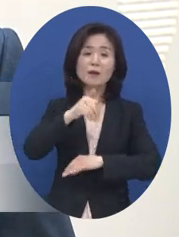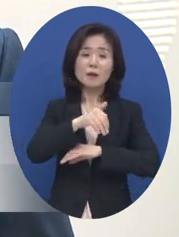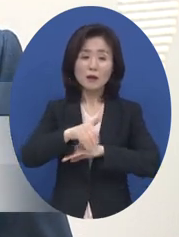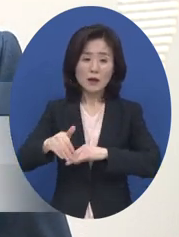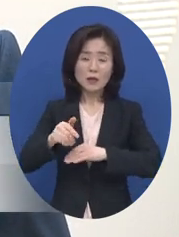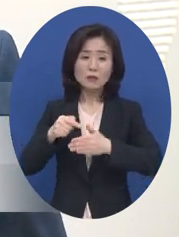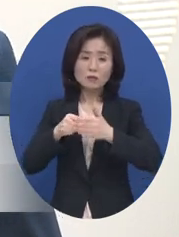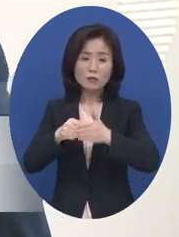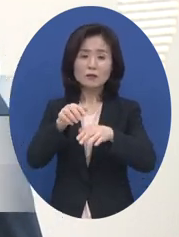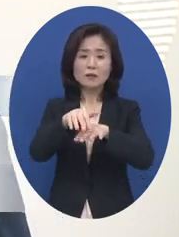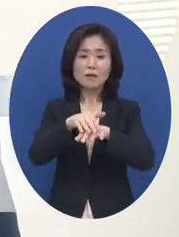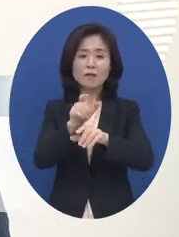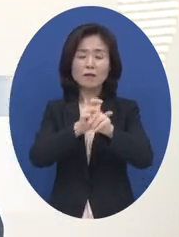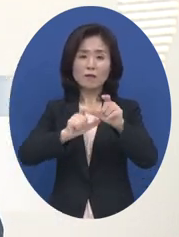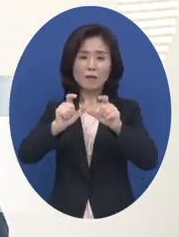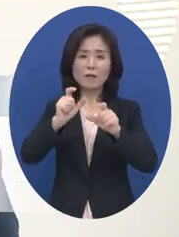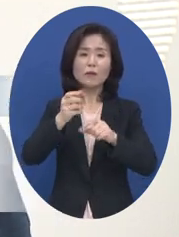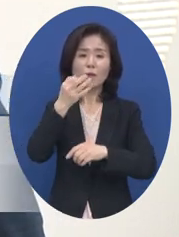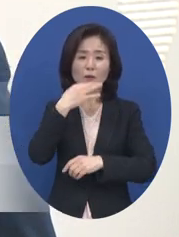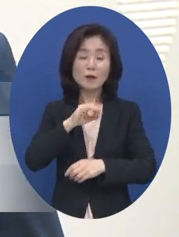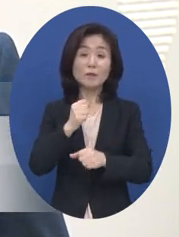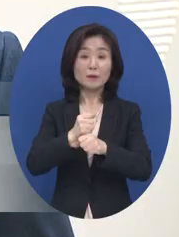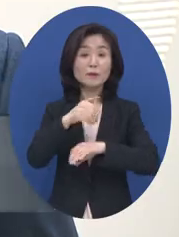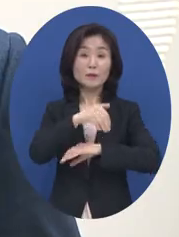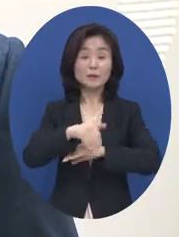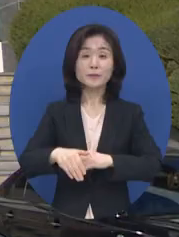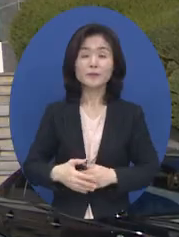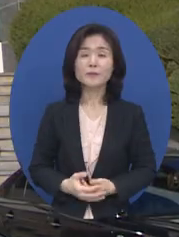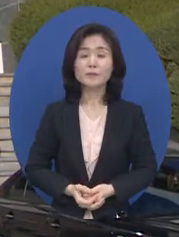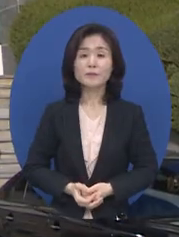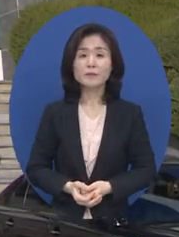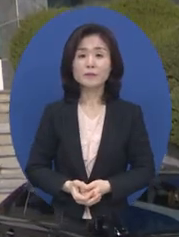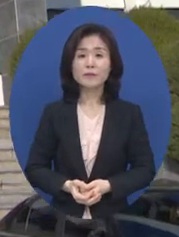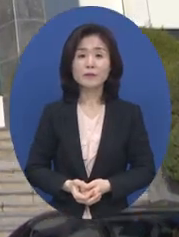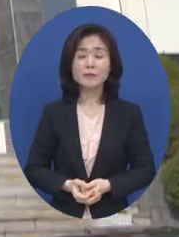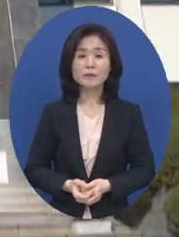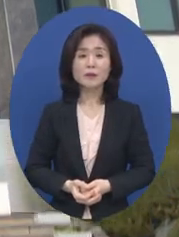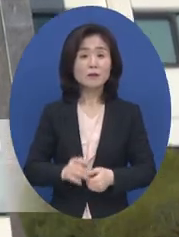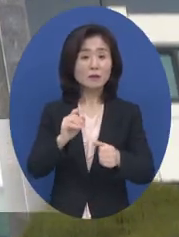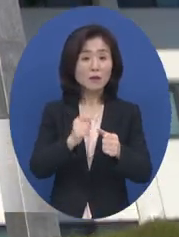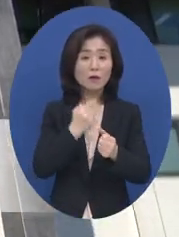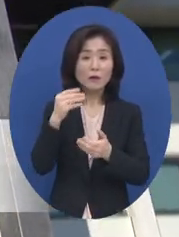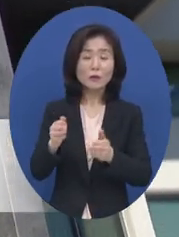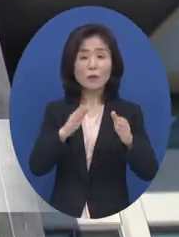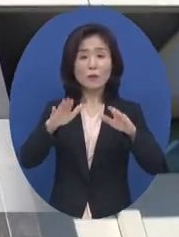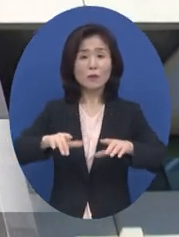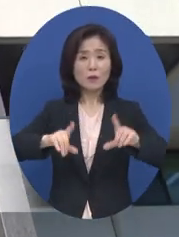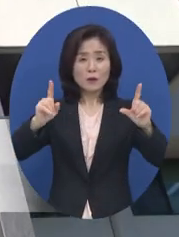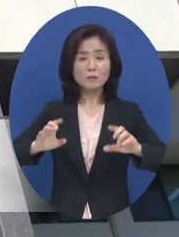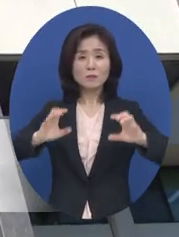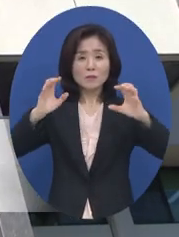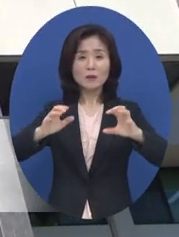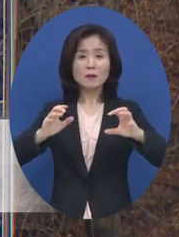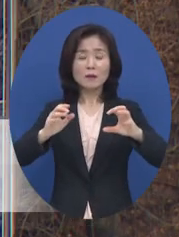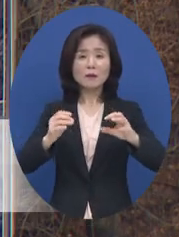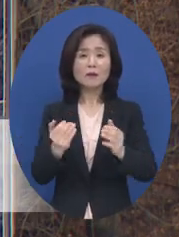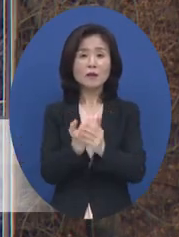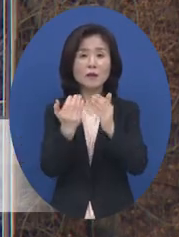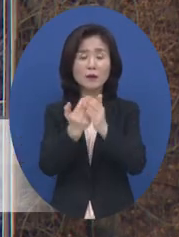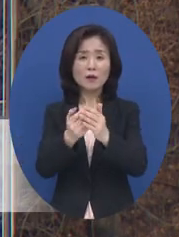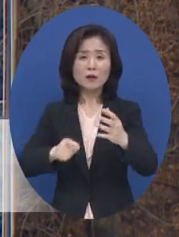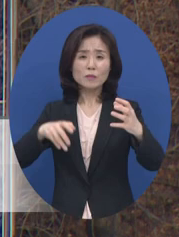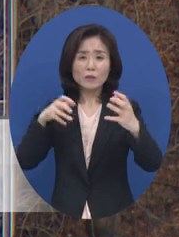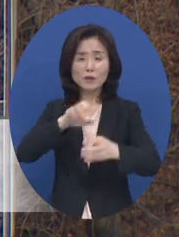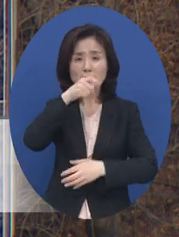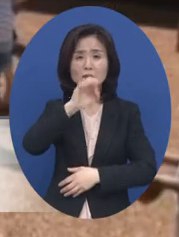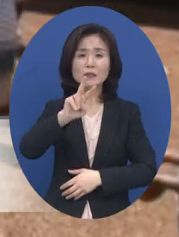추진체계를 좀 더 내실 이렇게 만들어 가려고 합니다 이에 따라 전기 도는 올해 국제개발협력 예산을 26억